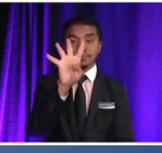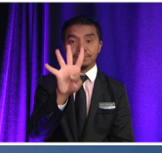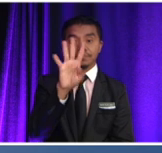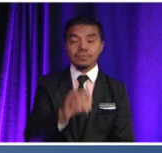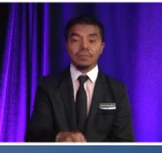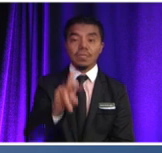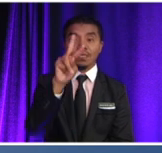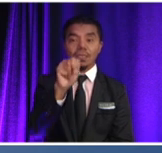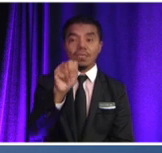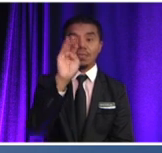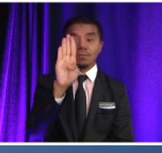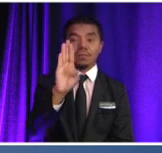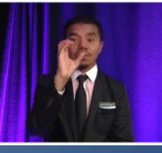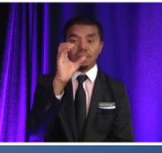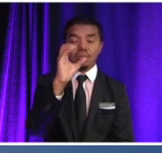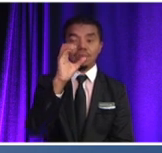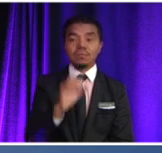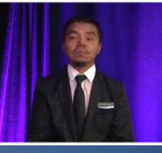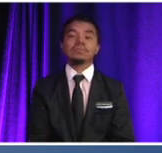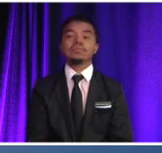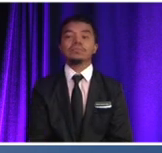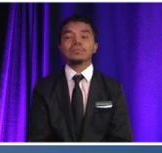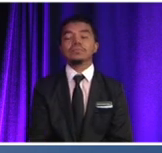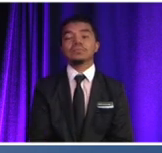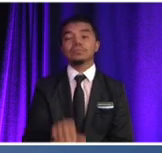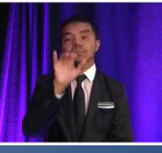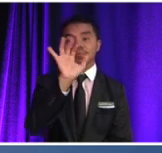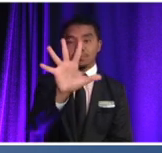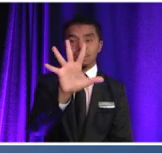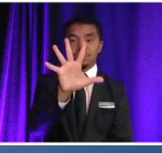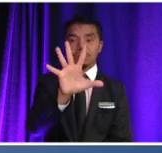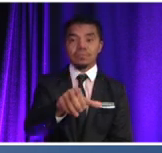yaitu pusat daya pengeluaran negara kelima